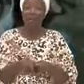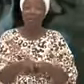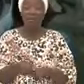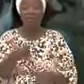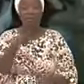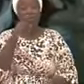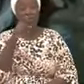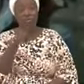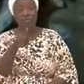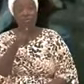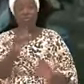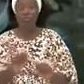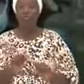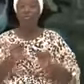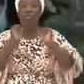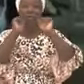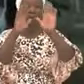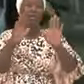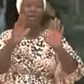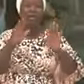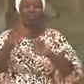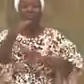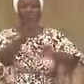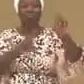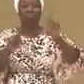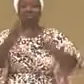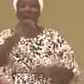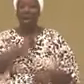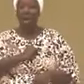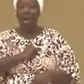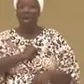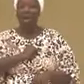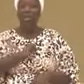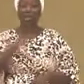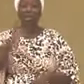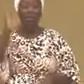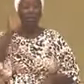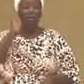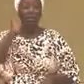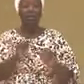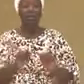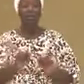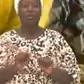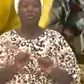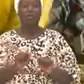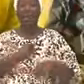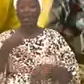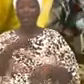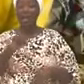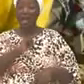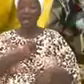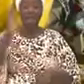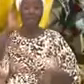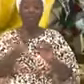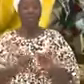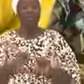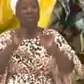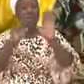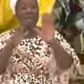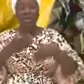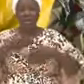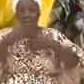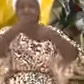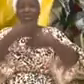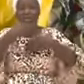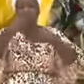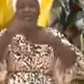comme tu te soumets jouer me soumettre jeudi jouer me soumettre je peux maintenant